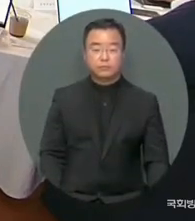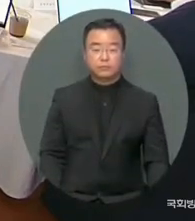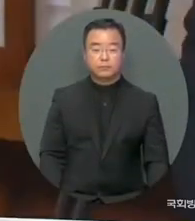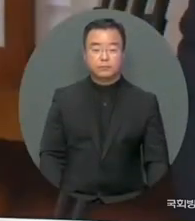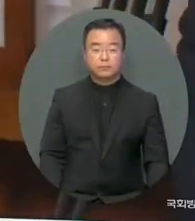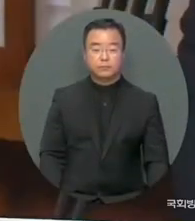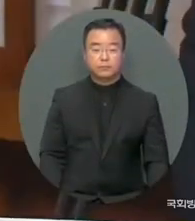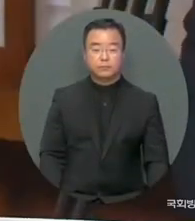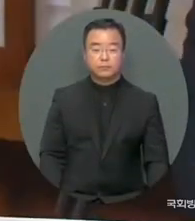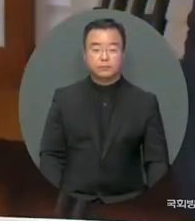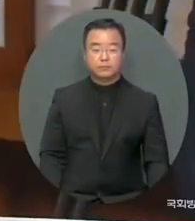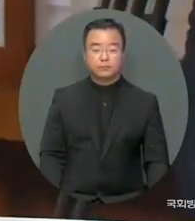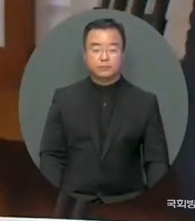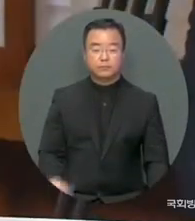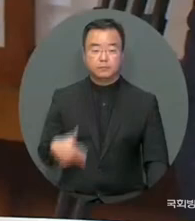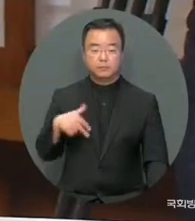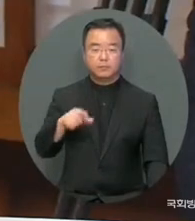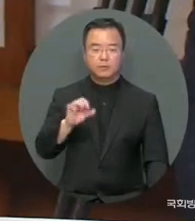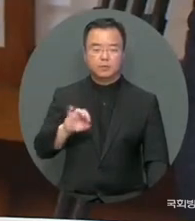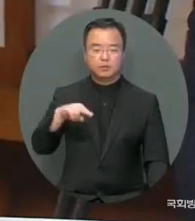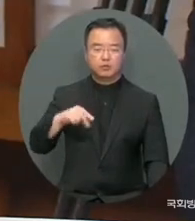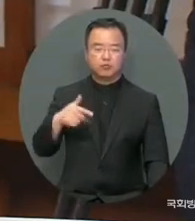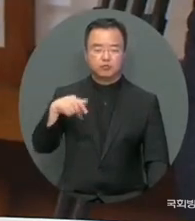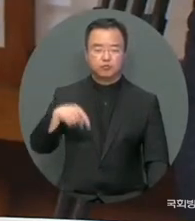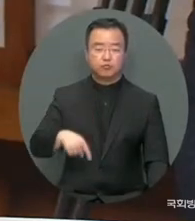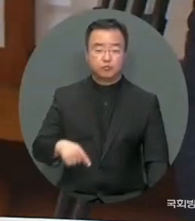안녕하세요. 저 연합뉴스 정윤주라고 합니다.